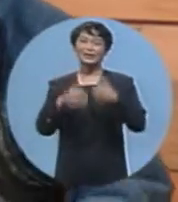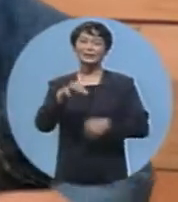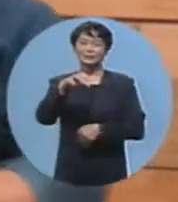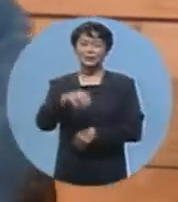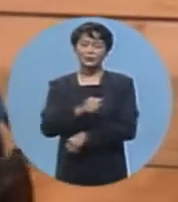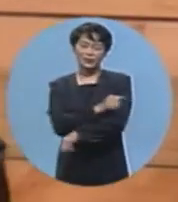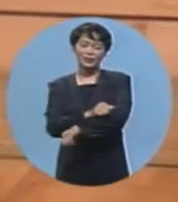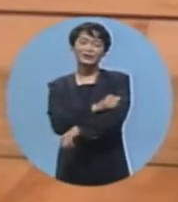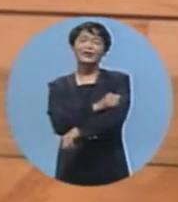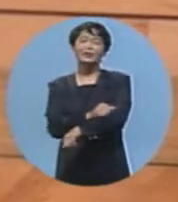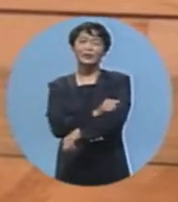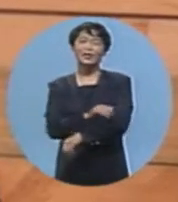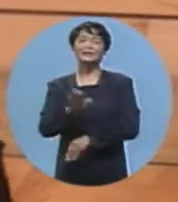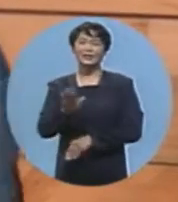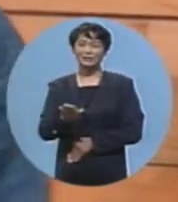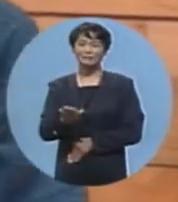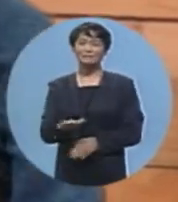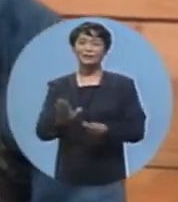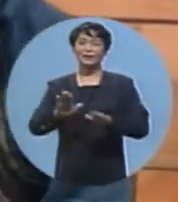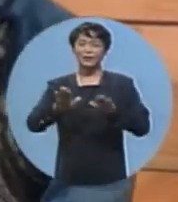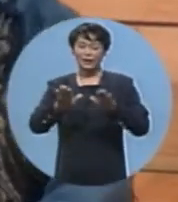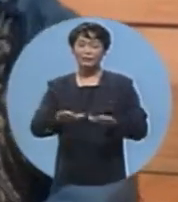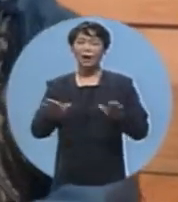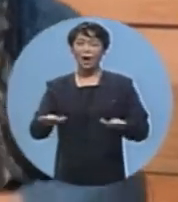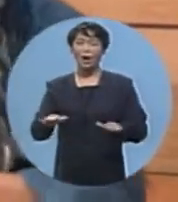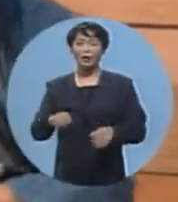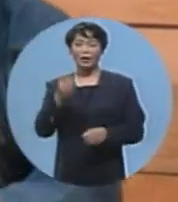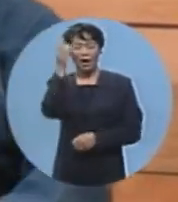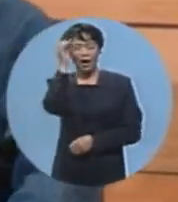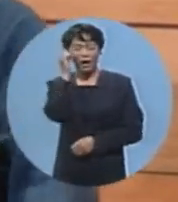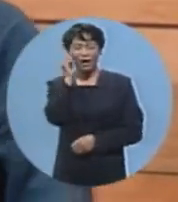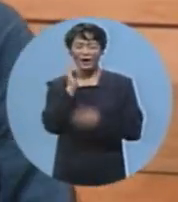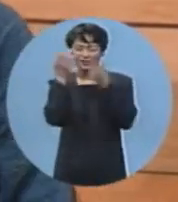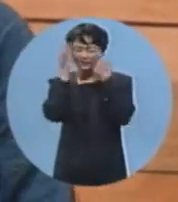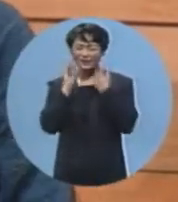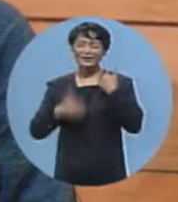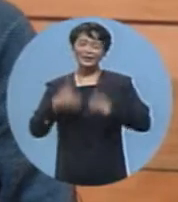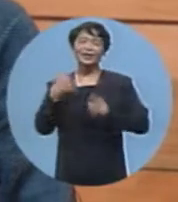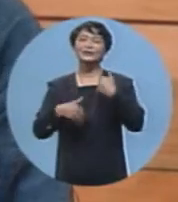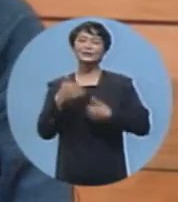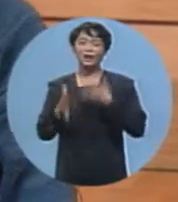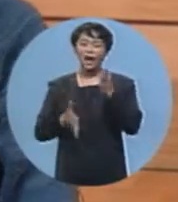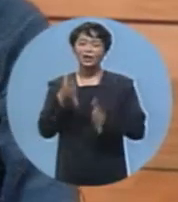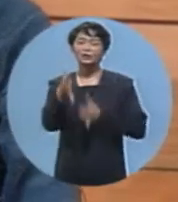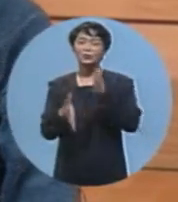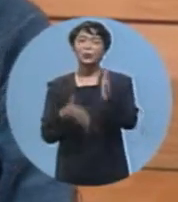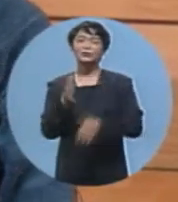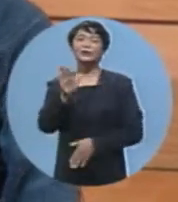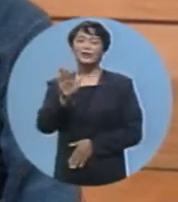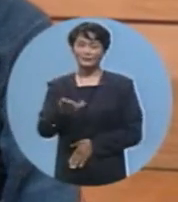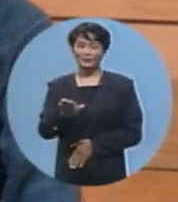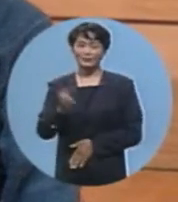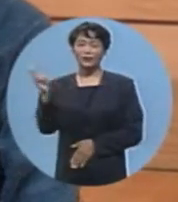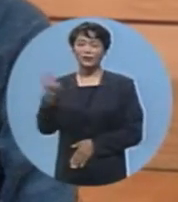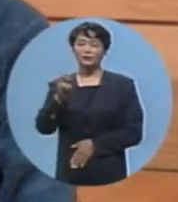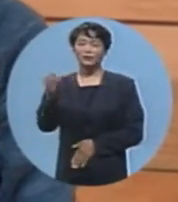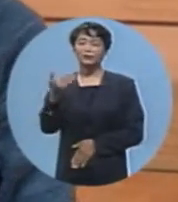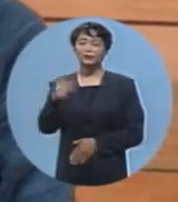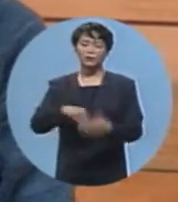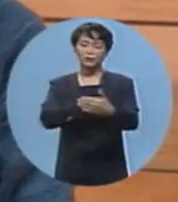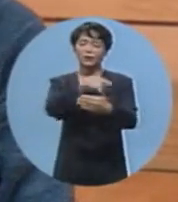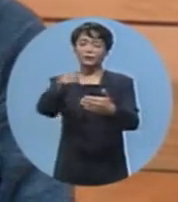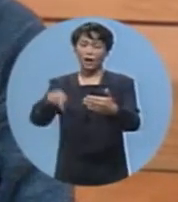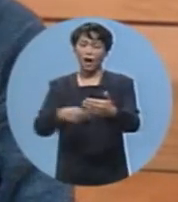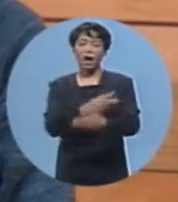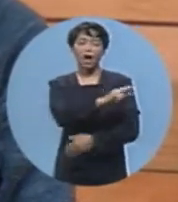が、今現在は汗流して楽しむのにスポーツっていうのがありますな。杉並区にはプールですとか体